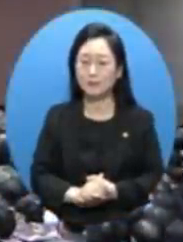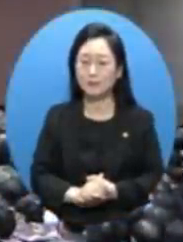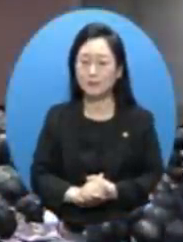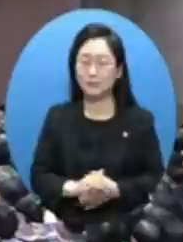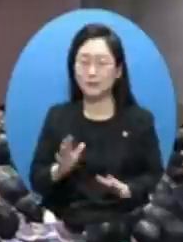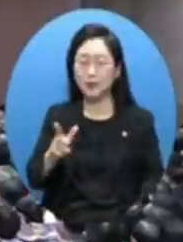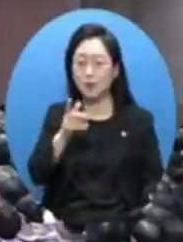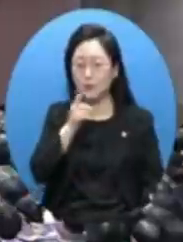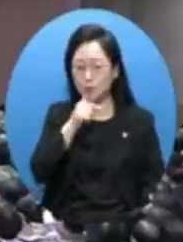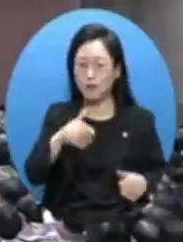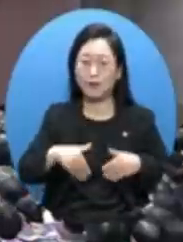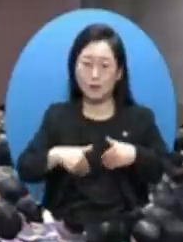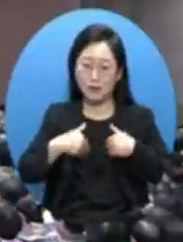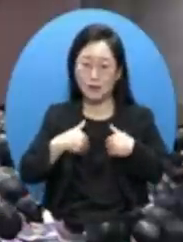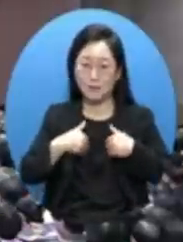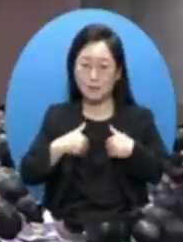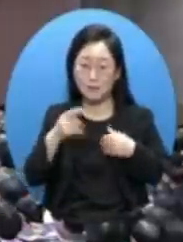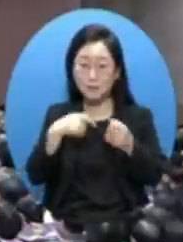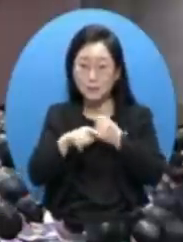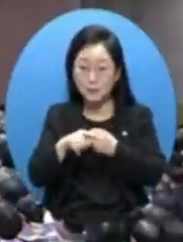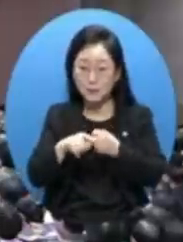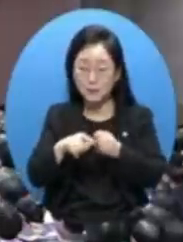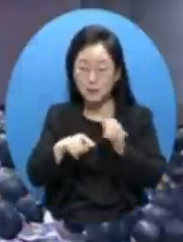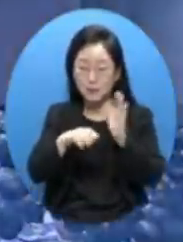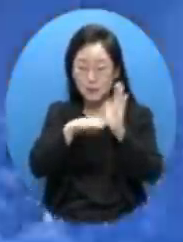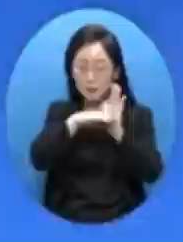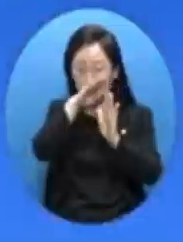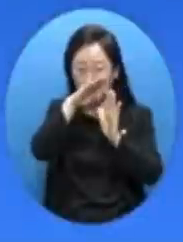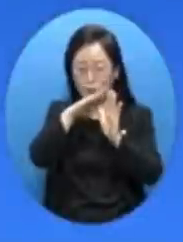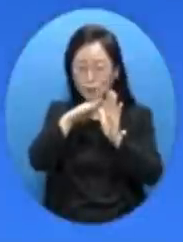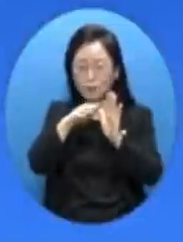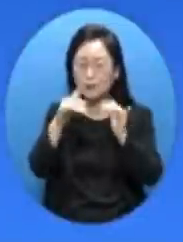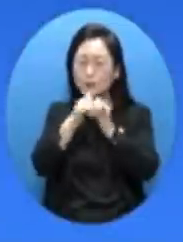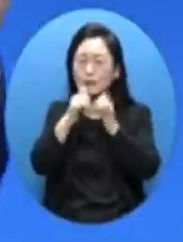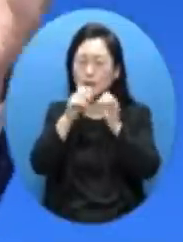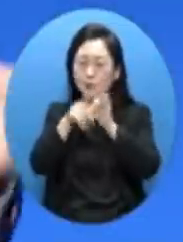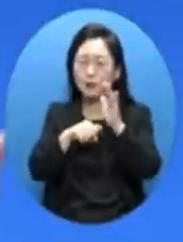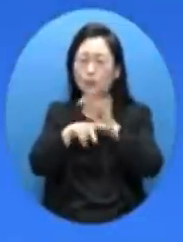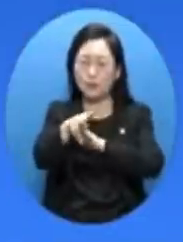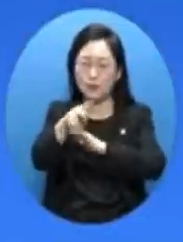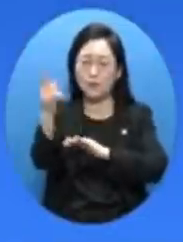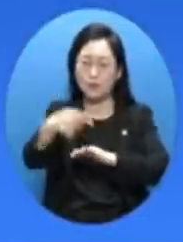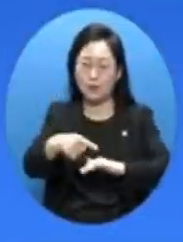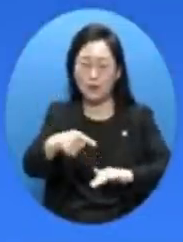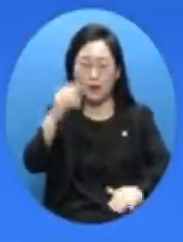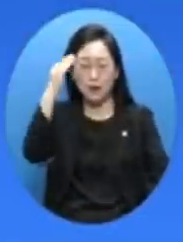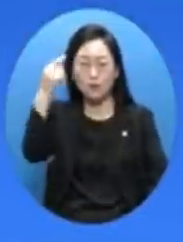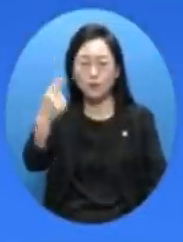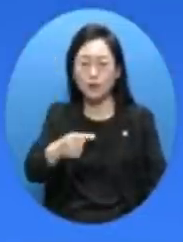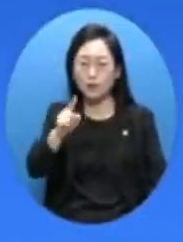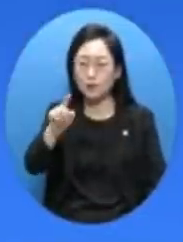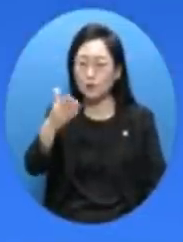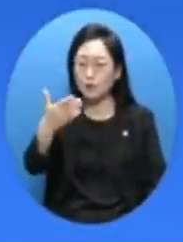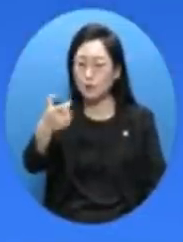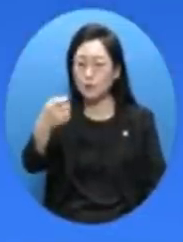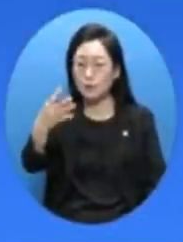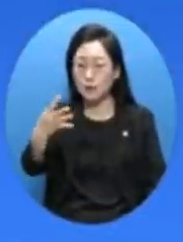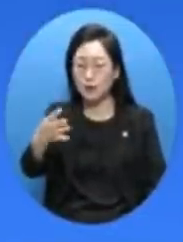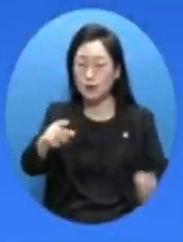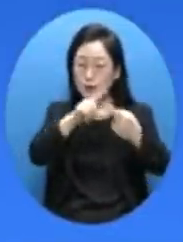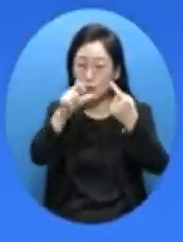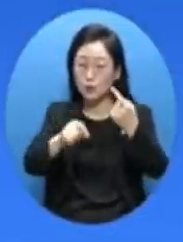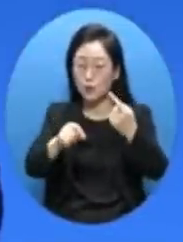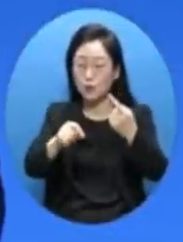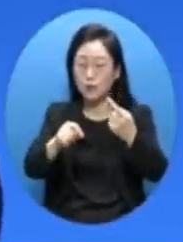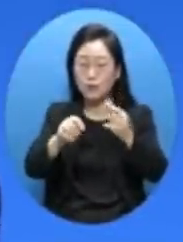월남 가족으로 장로교 4대째 집안이었던 우리 가족이 1964년도 1월 달에 서대문구